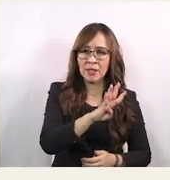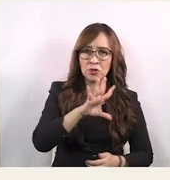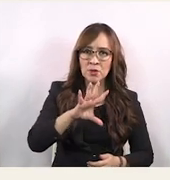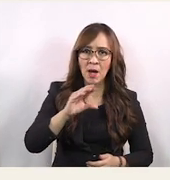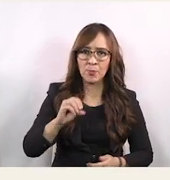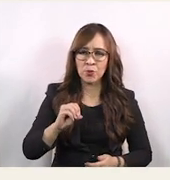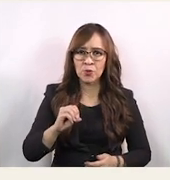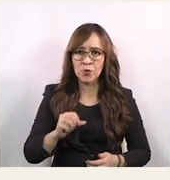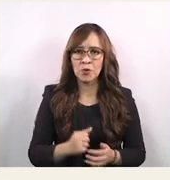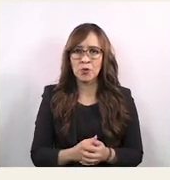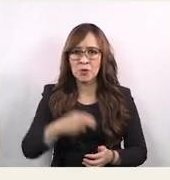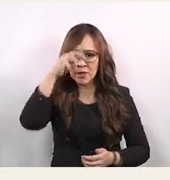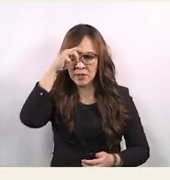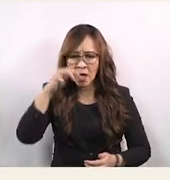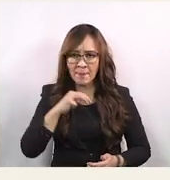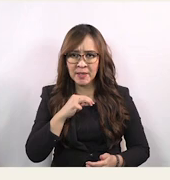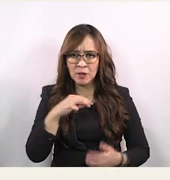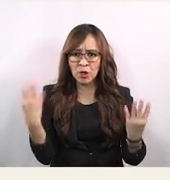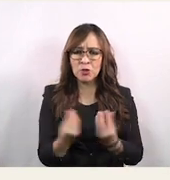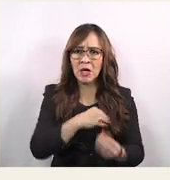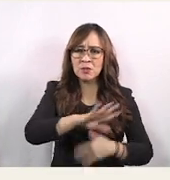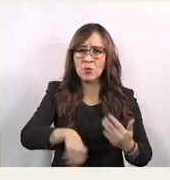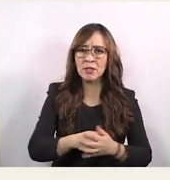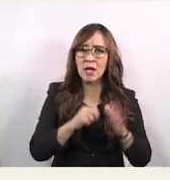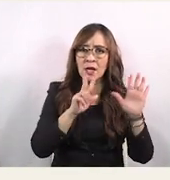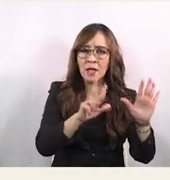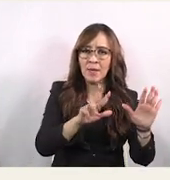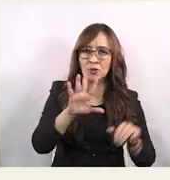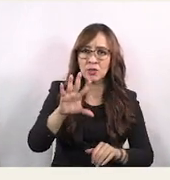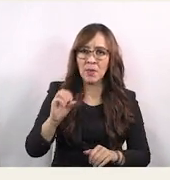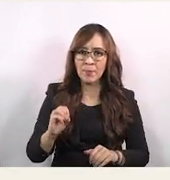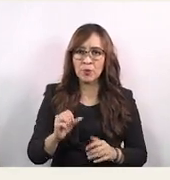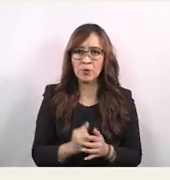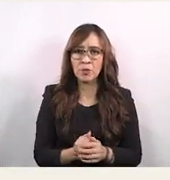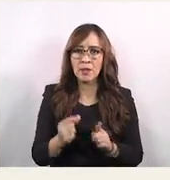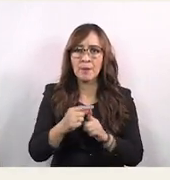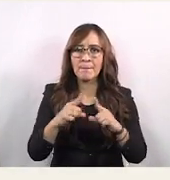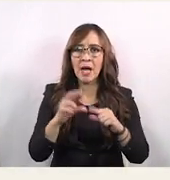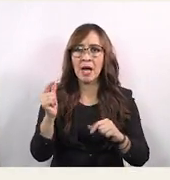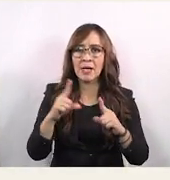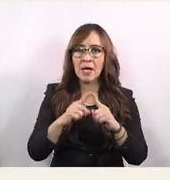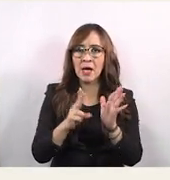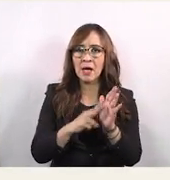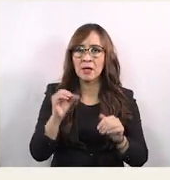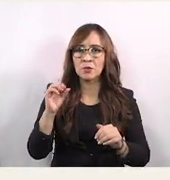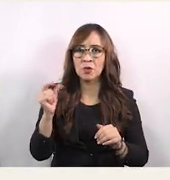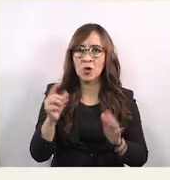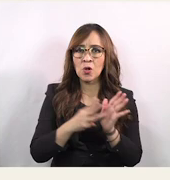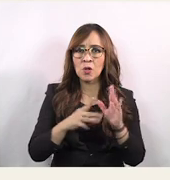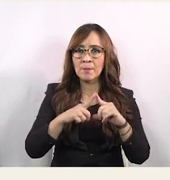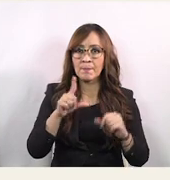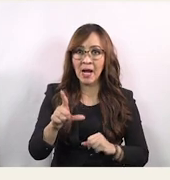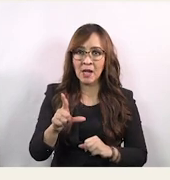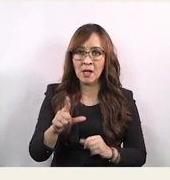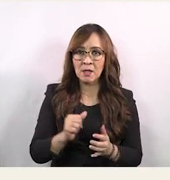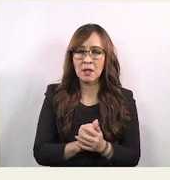baldan 400 nabi Ashira total Jenderal 850e Paranormal di harus hadapi Hai tapi dia